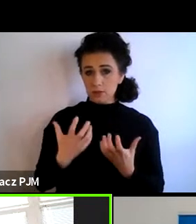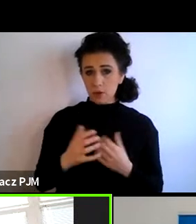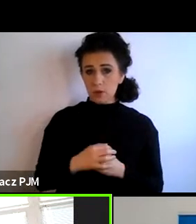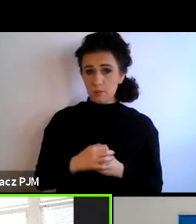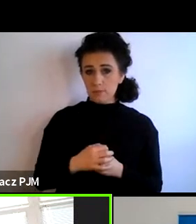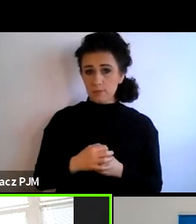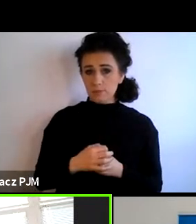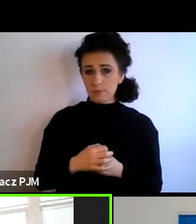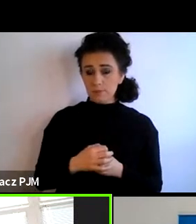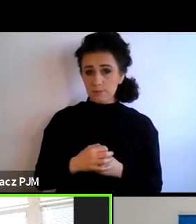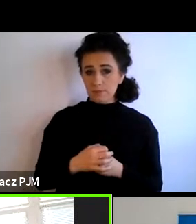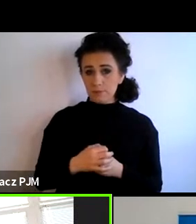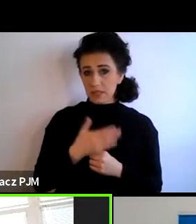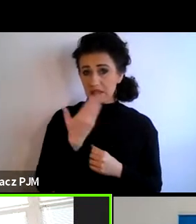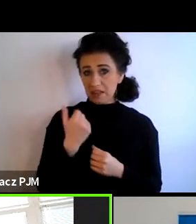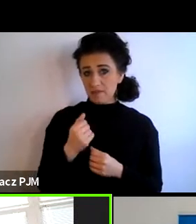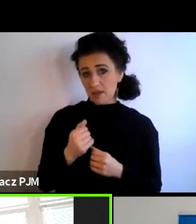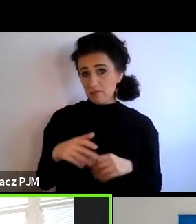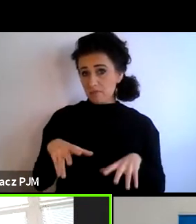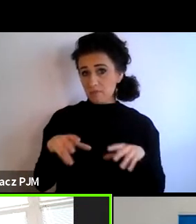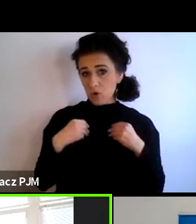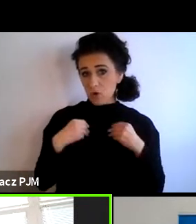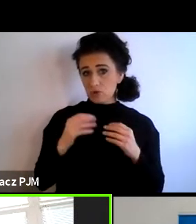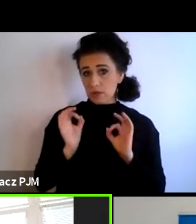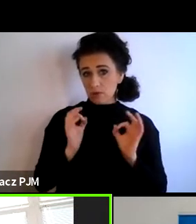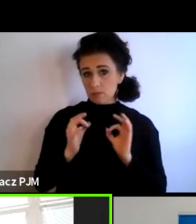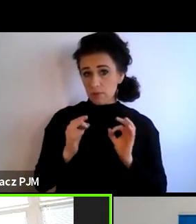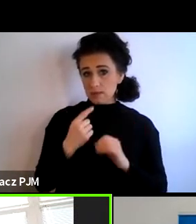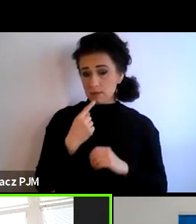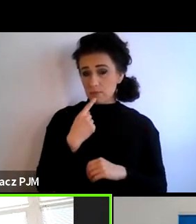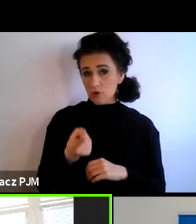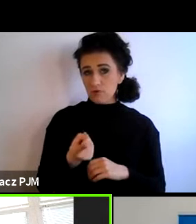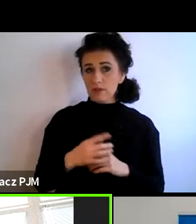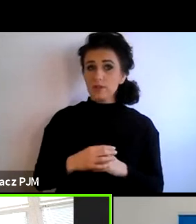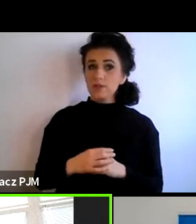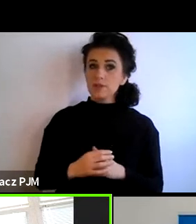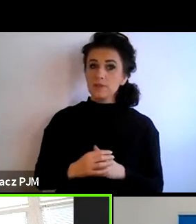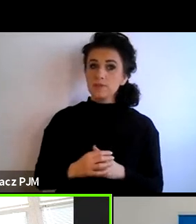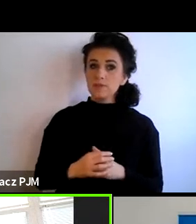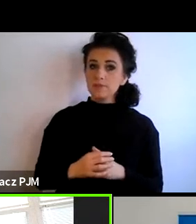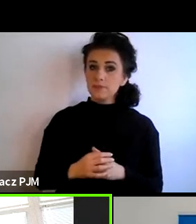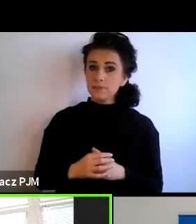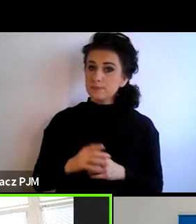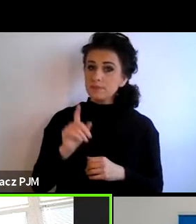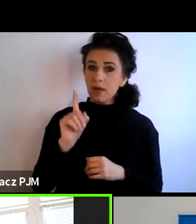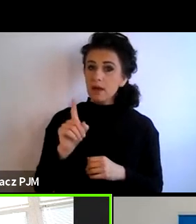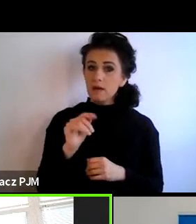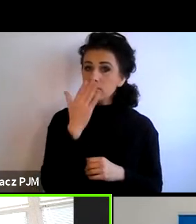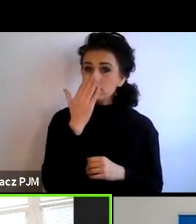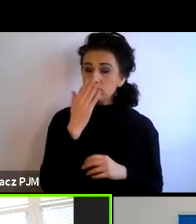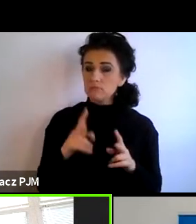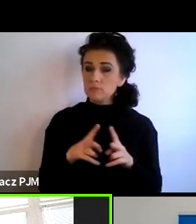możemy ujawniać takie dane, ale jaki jest zakres